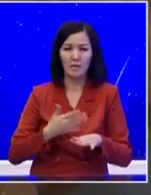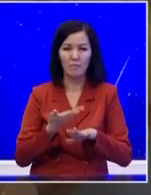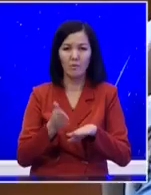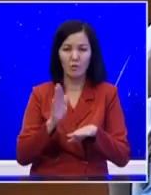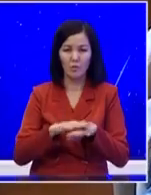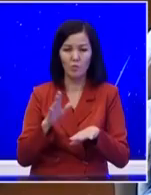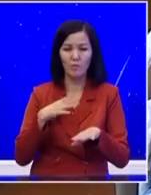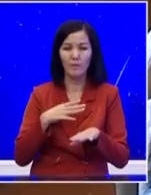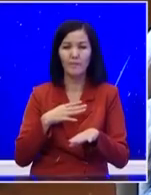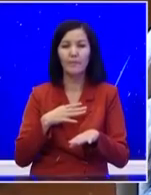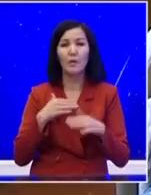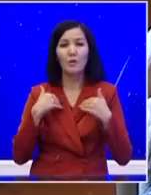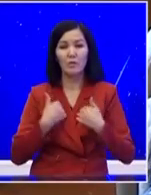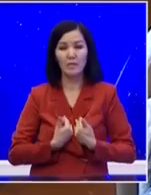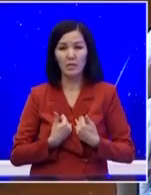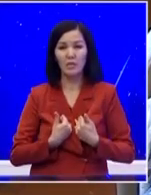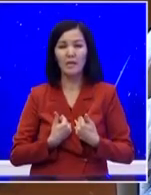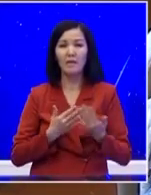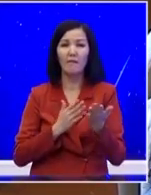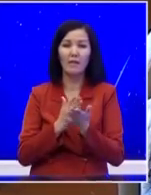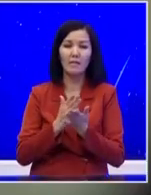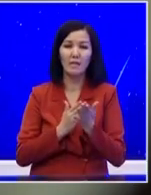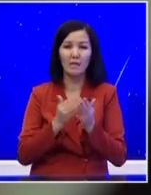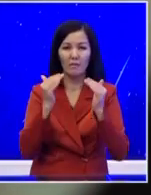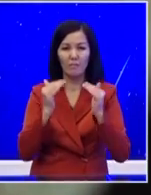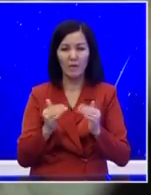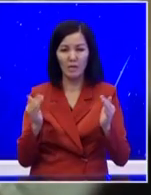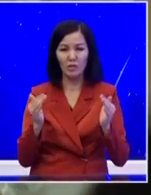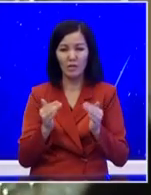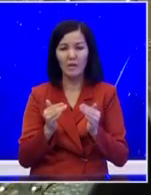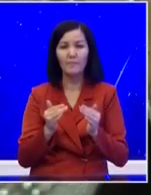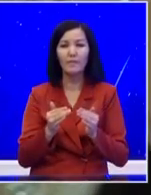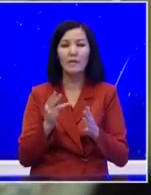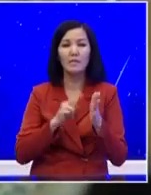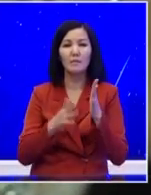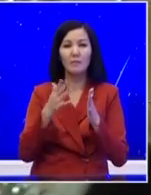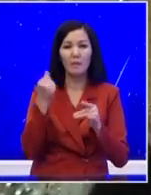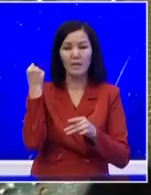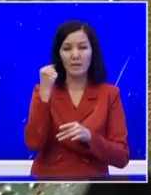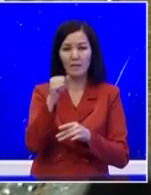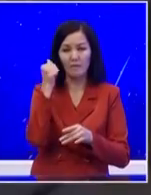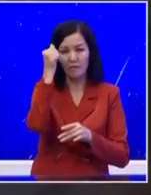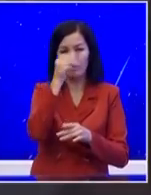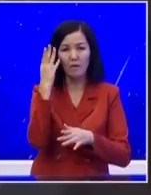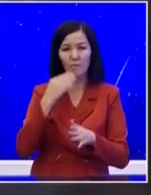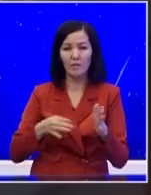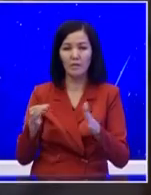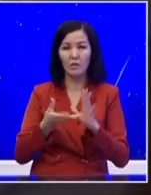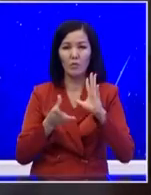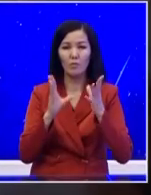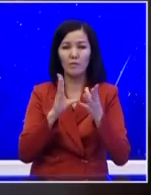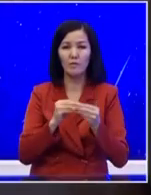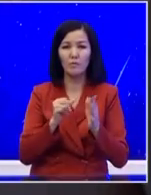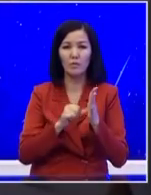ему. К сожалению, с каждым годом ряды ветеранов редеют. 75-ю годовщину Великой Победы в этом году в Алматинской области